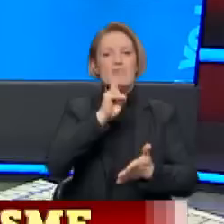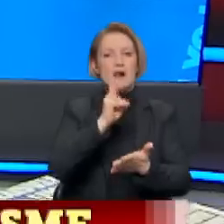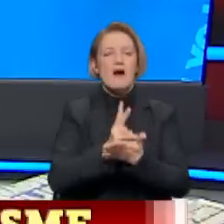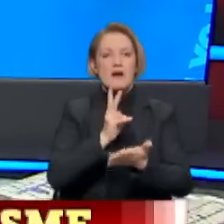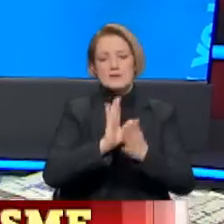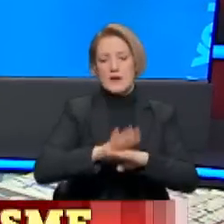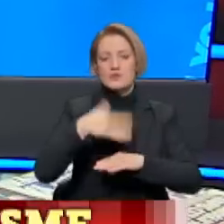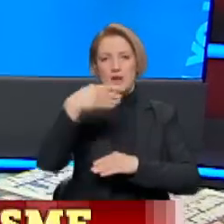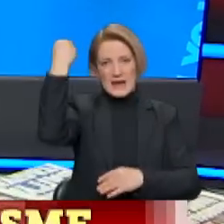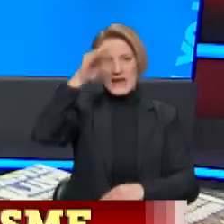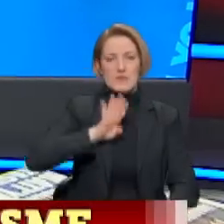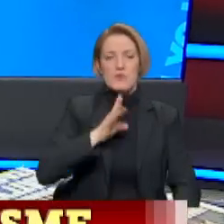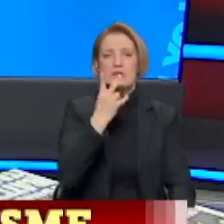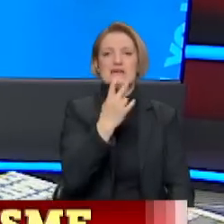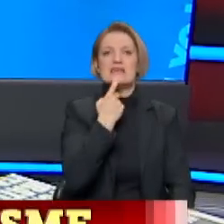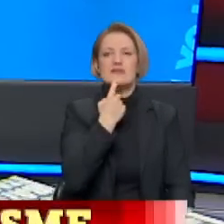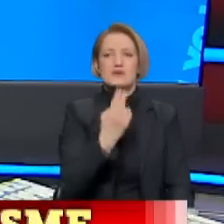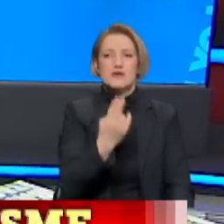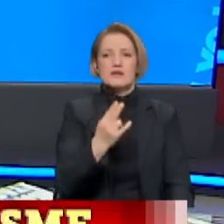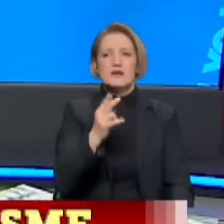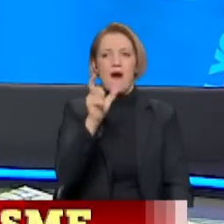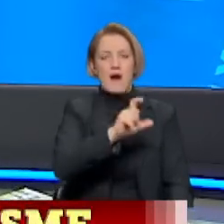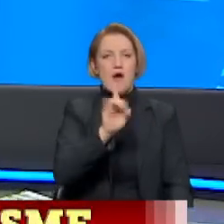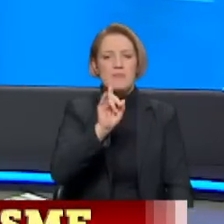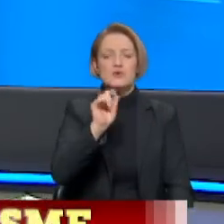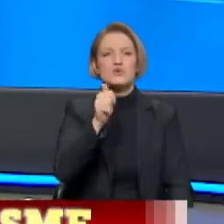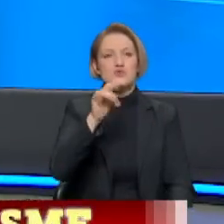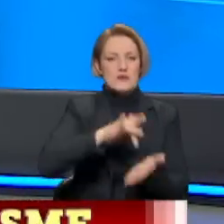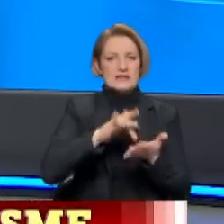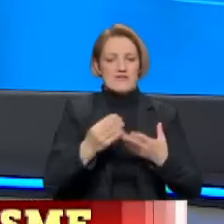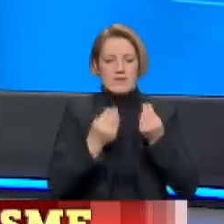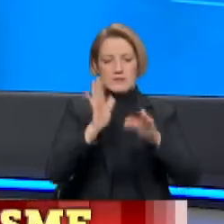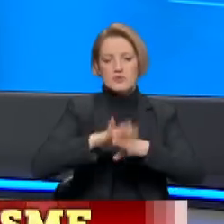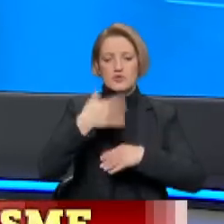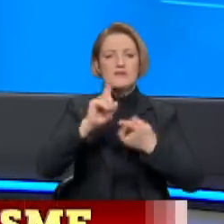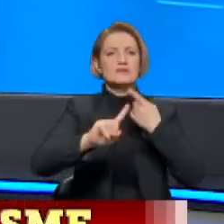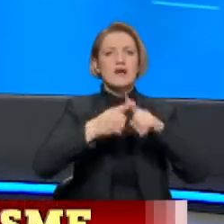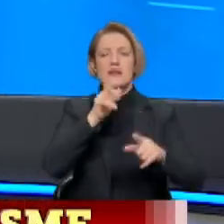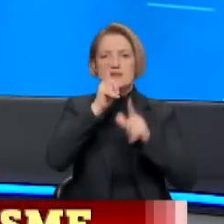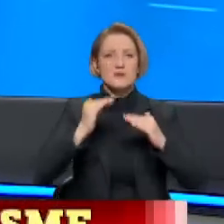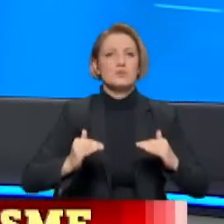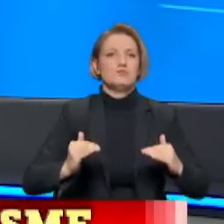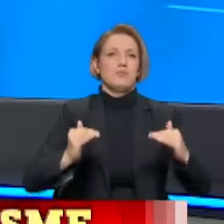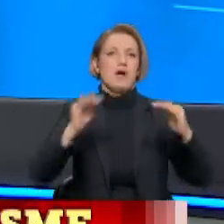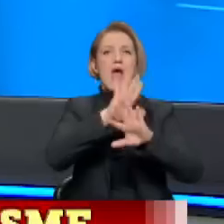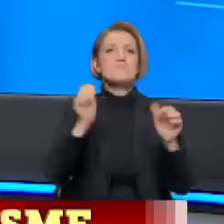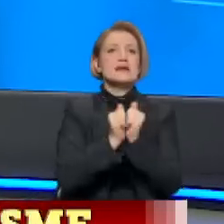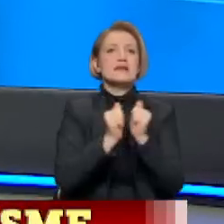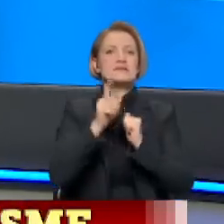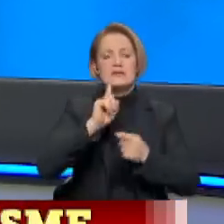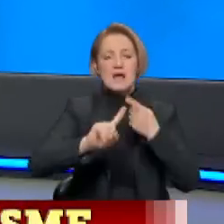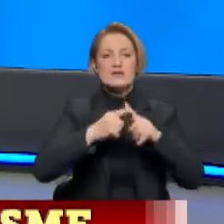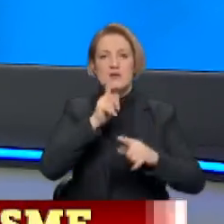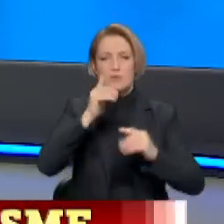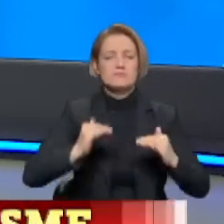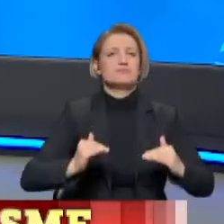kararının ardından Ekrem İmamoğlu'na 2 yıl 7 ay 15 gün hapis cezasının verilmesinin ardından siyasetten sesler yükseldi. Hemen hep birlikte siyasetten yükselen